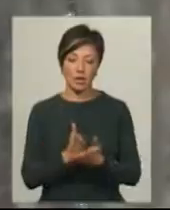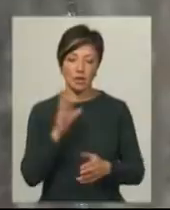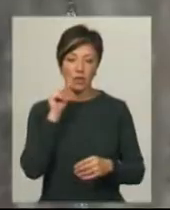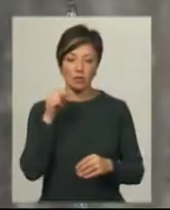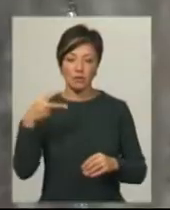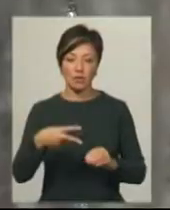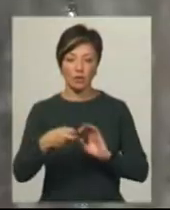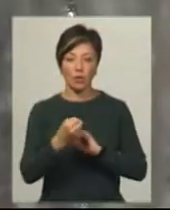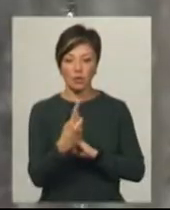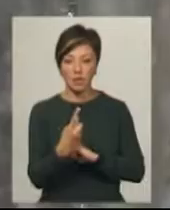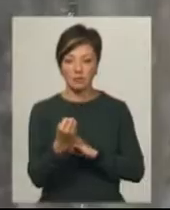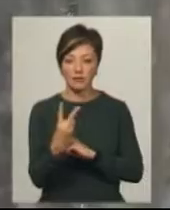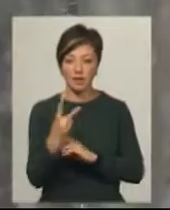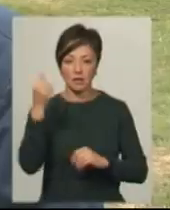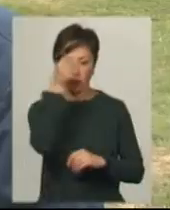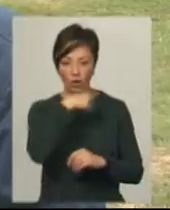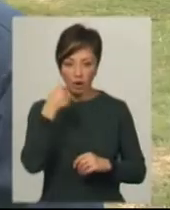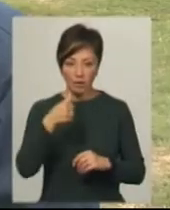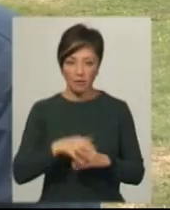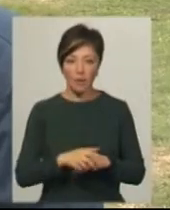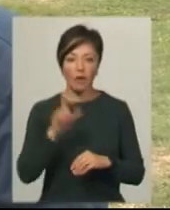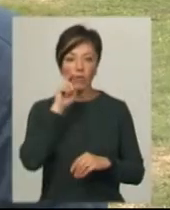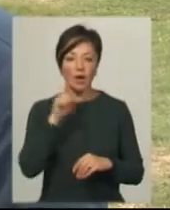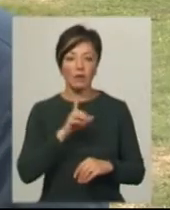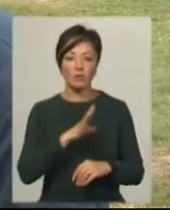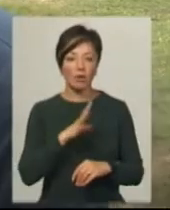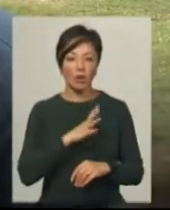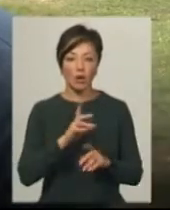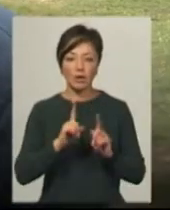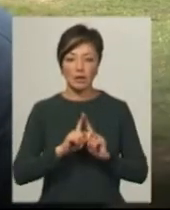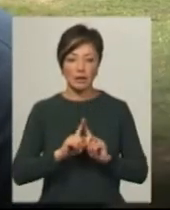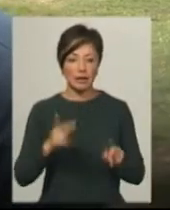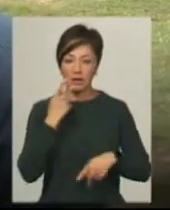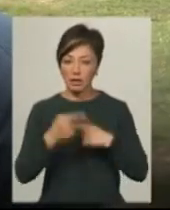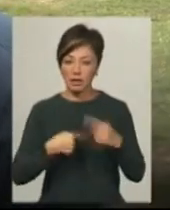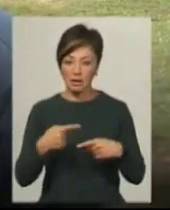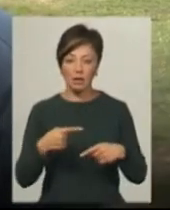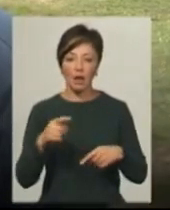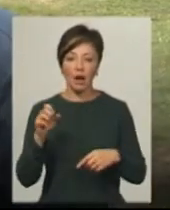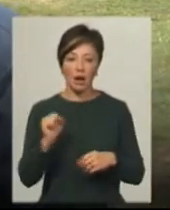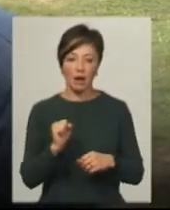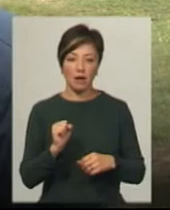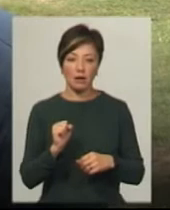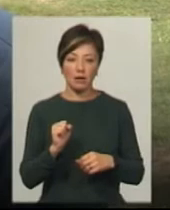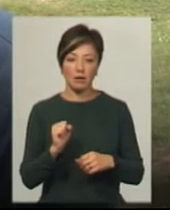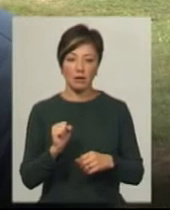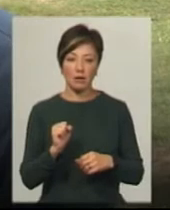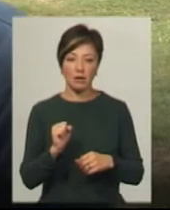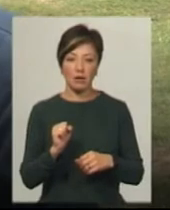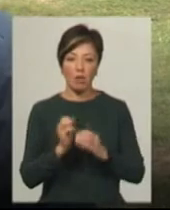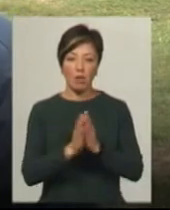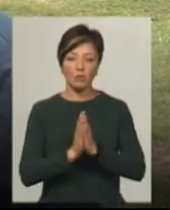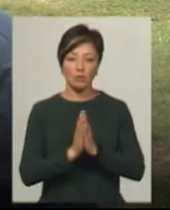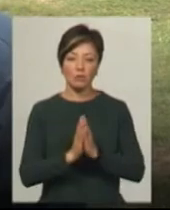датуються 2011-12 роками. В Україні було не традиційно, а таке молитовно будовані храми в